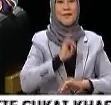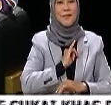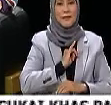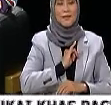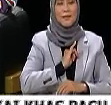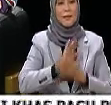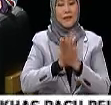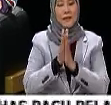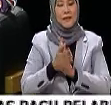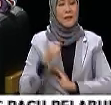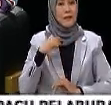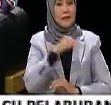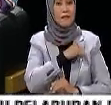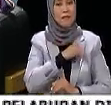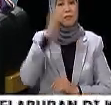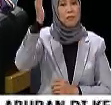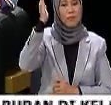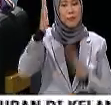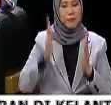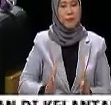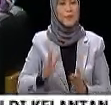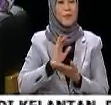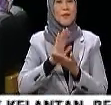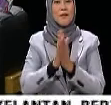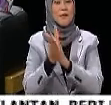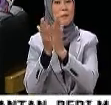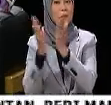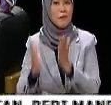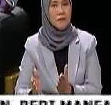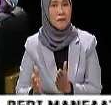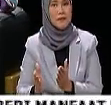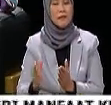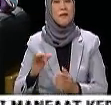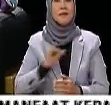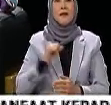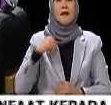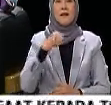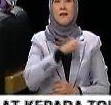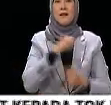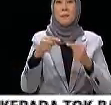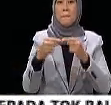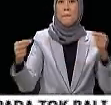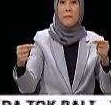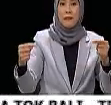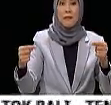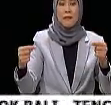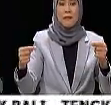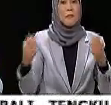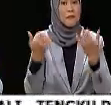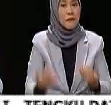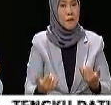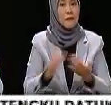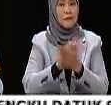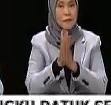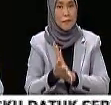baik-baik saja dia like demi menjadi studi unions waktu saya pernah menjadi Alif Mangkang dan sekarang saya sudah